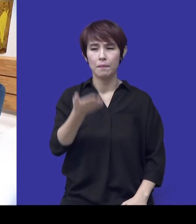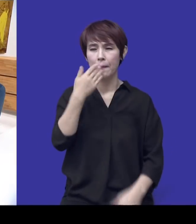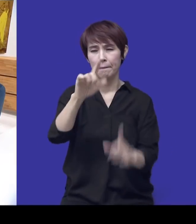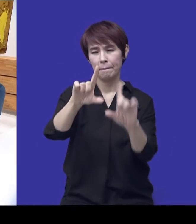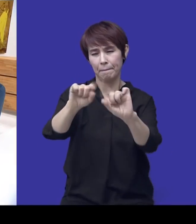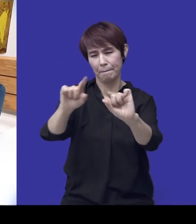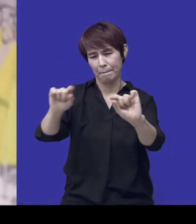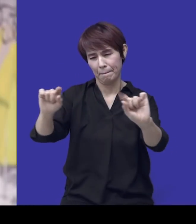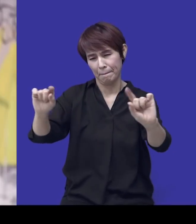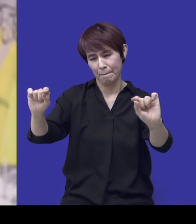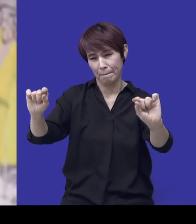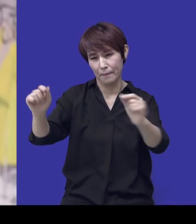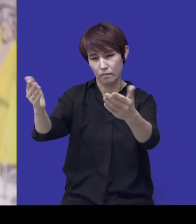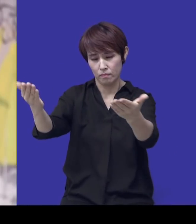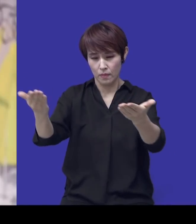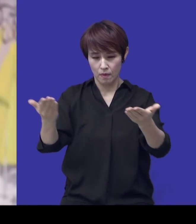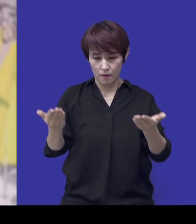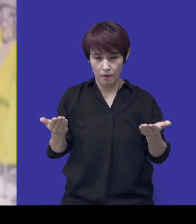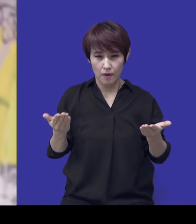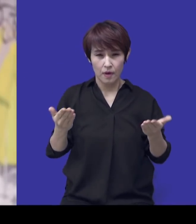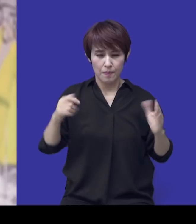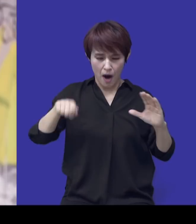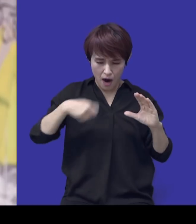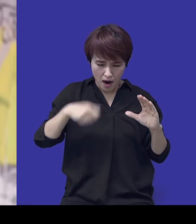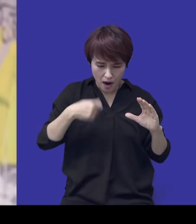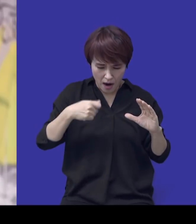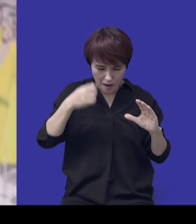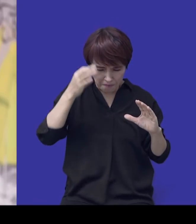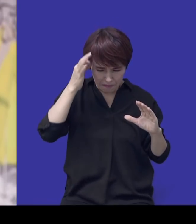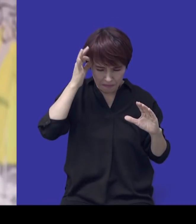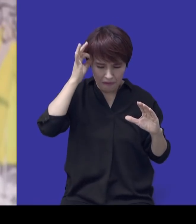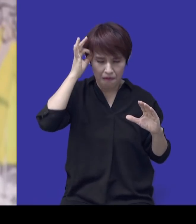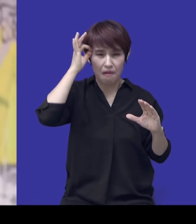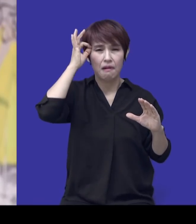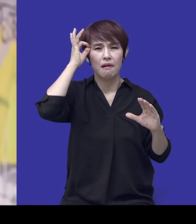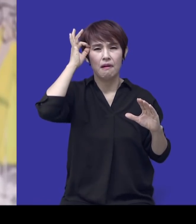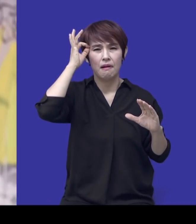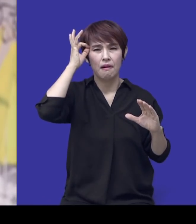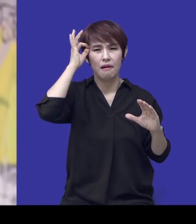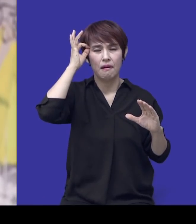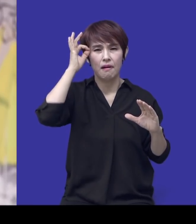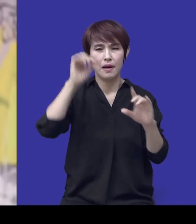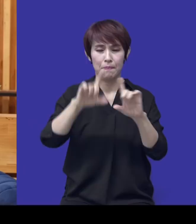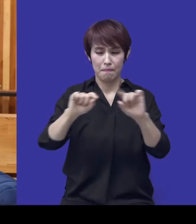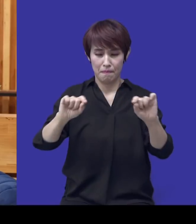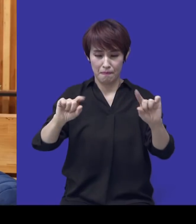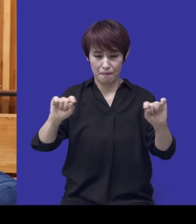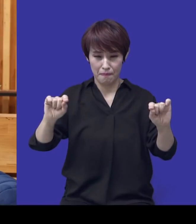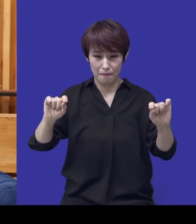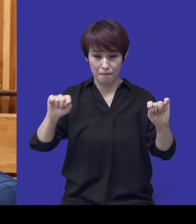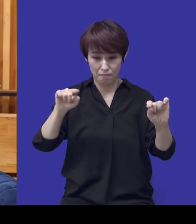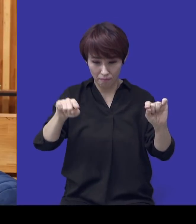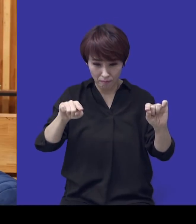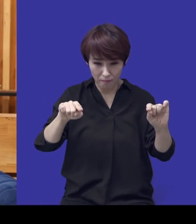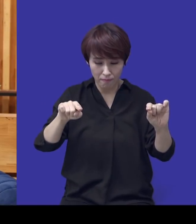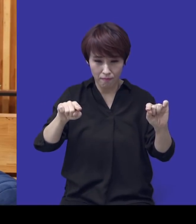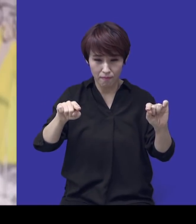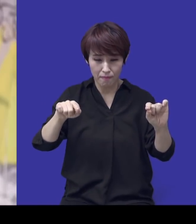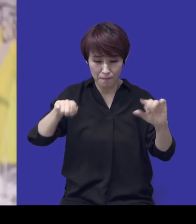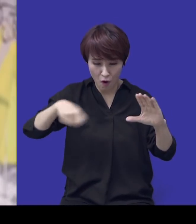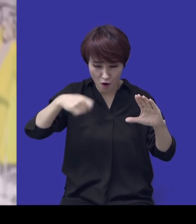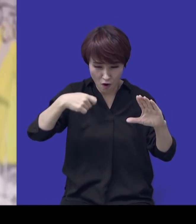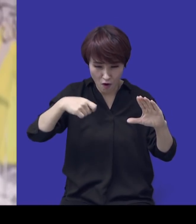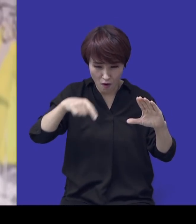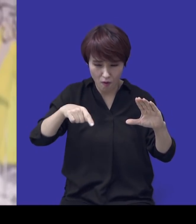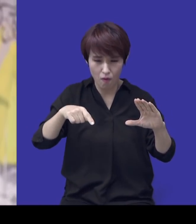차려주시는 거예요. 그래서 제가 밥을 먹고 그때 깨달았어요. 그 음식이 사람을 위로한다는 거를. 그래서 제